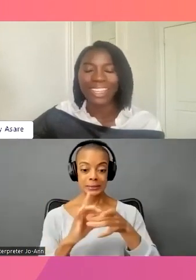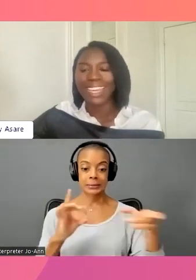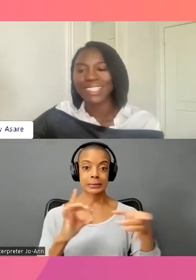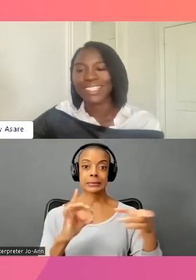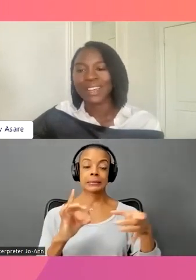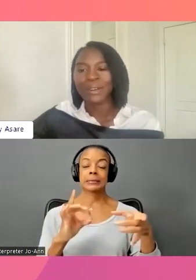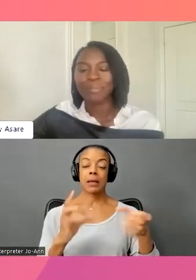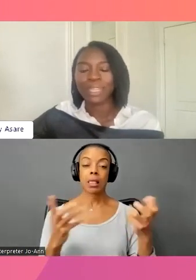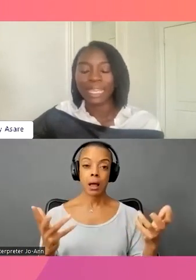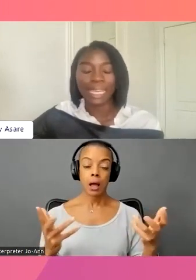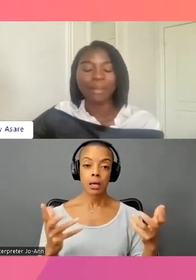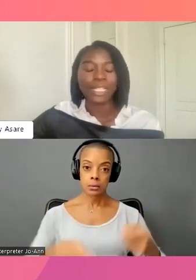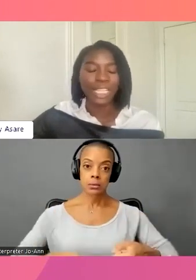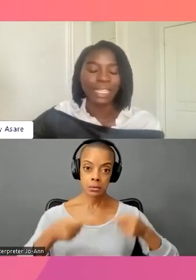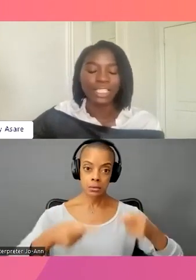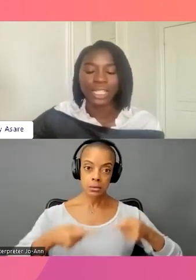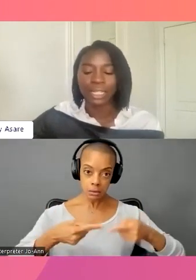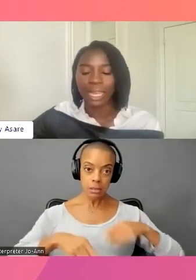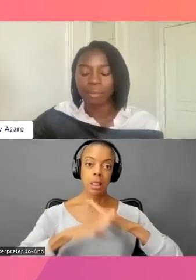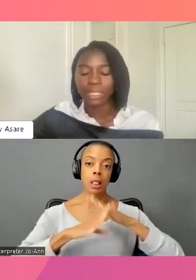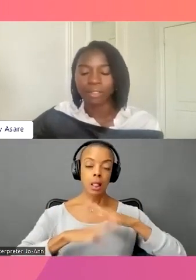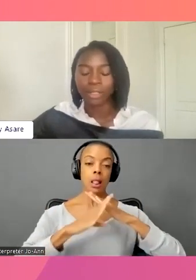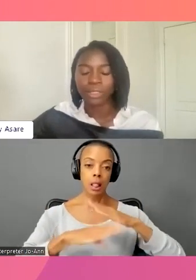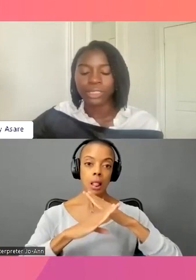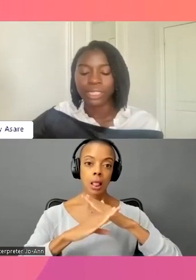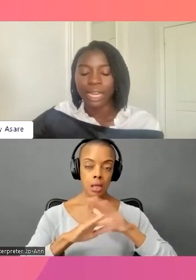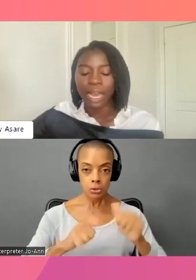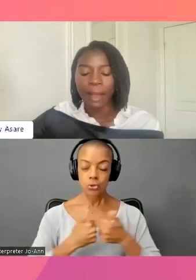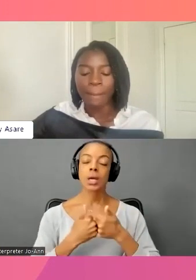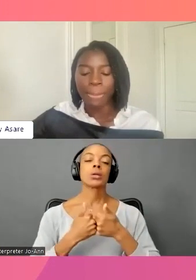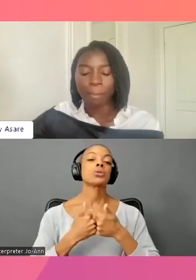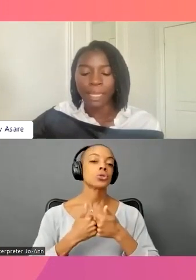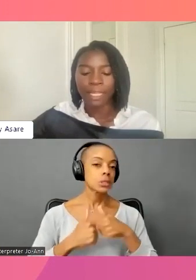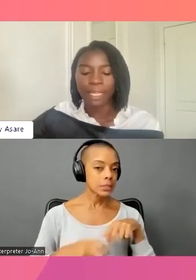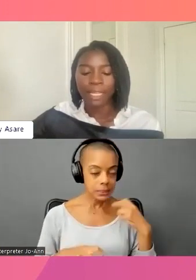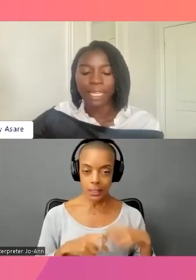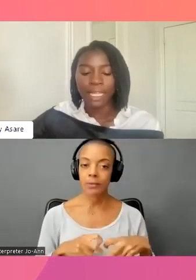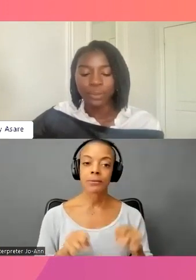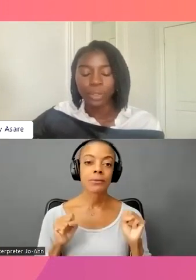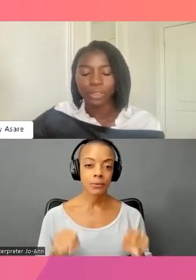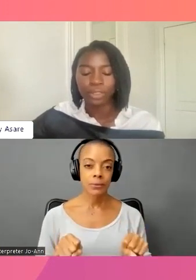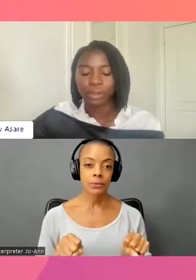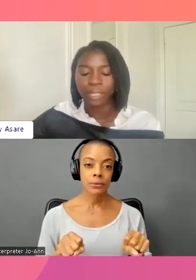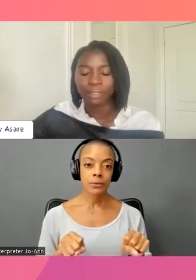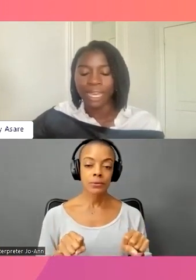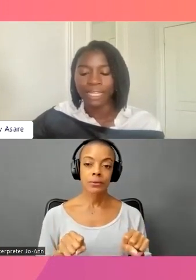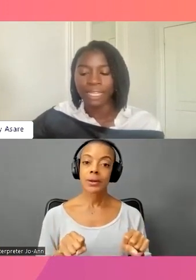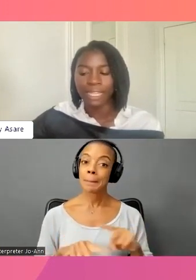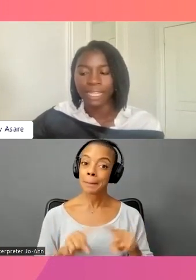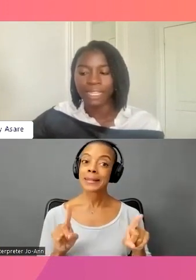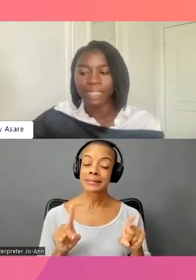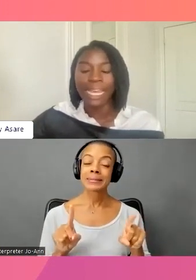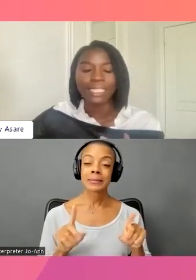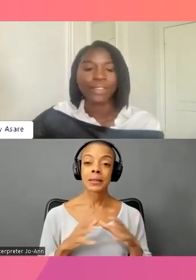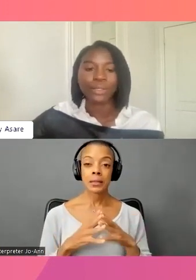noires et le monde de la recherche peuvent présenter des difficultés.